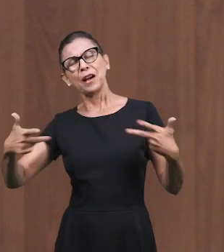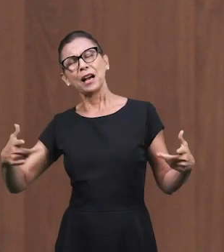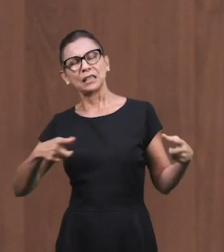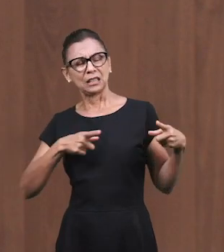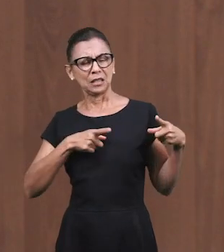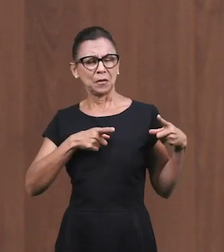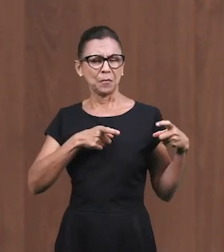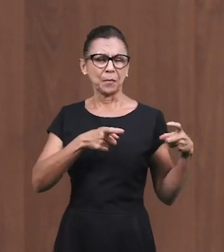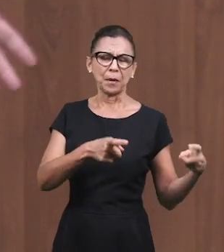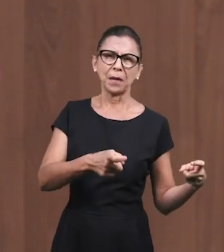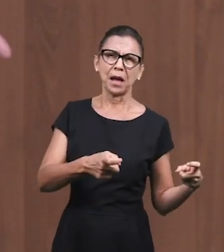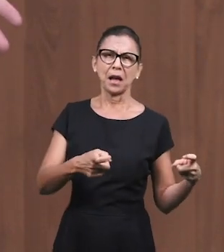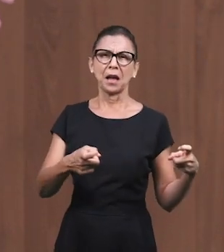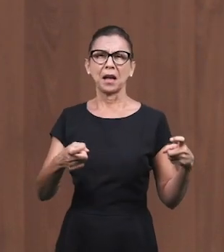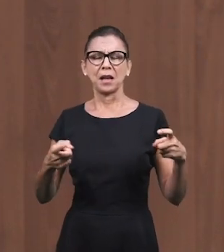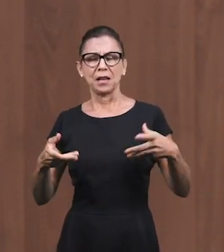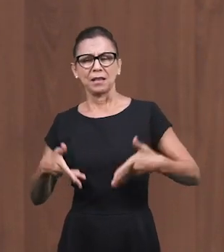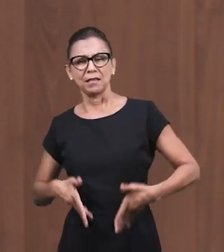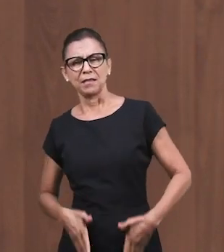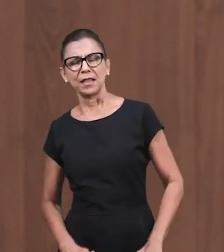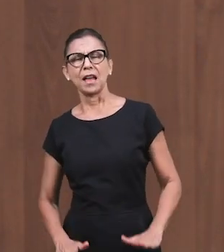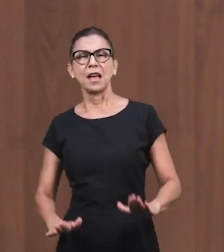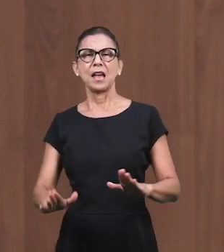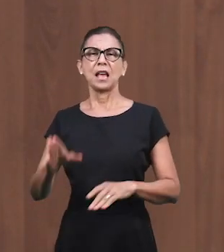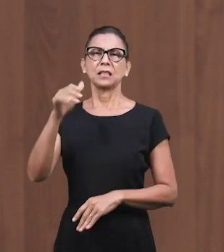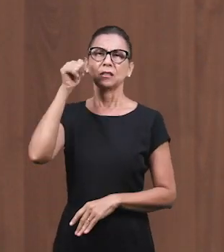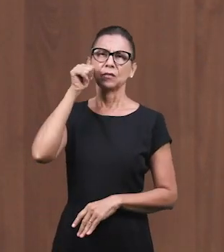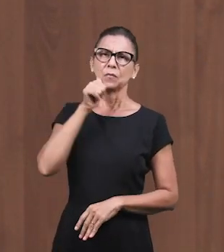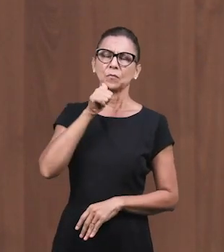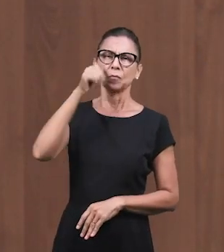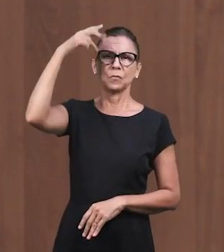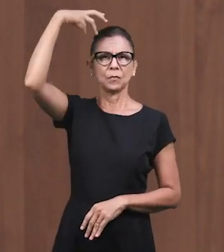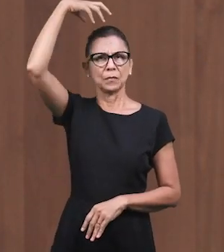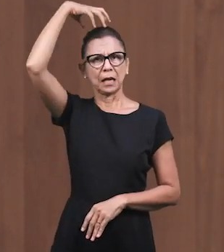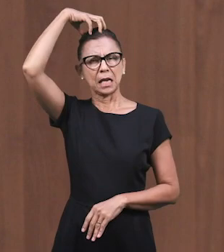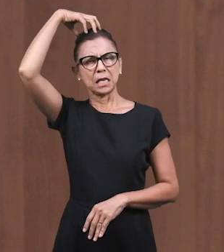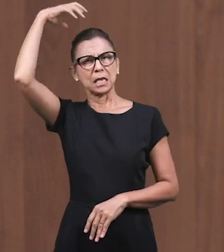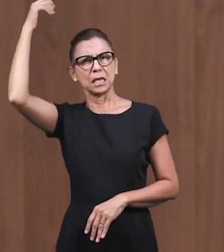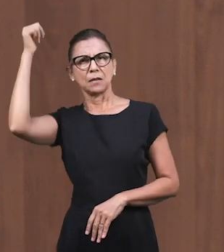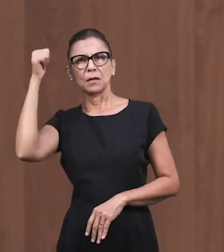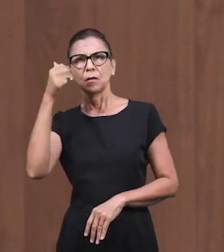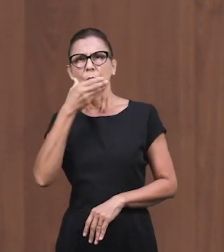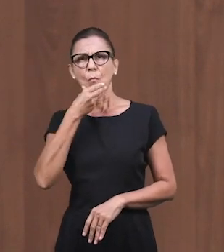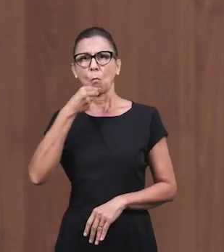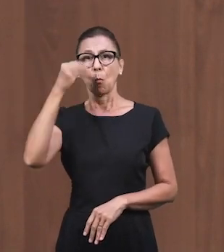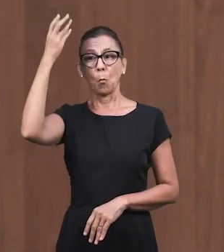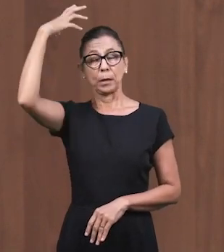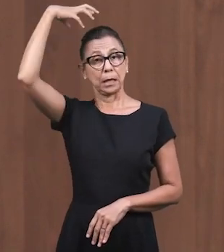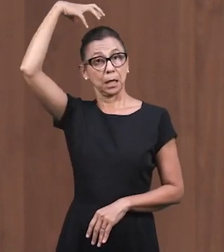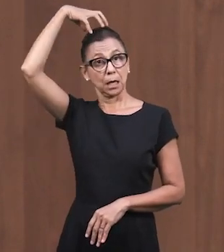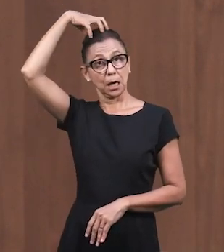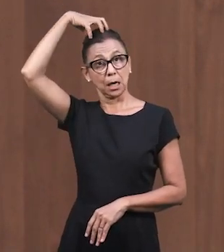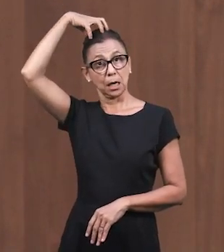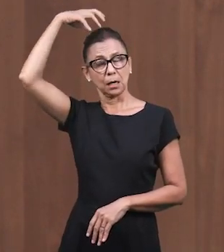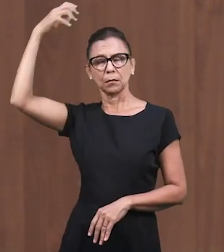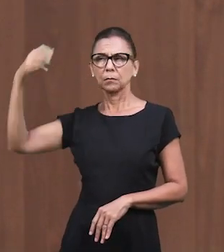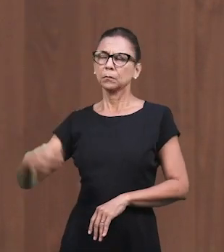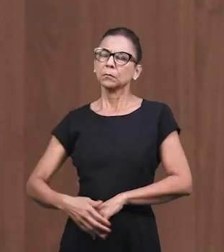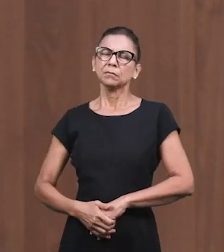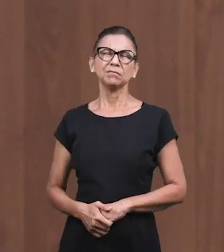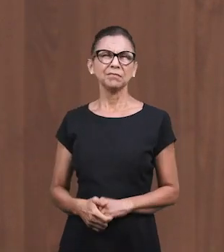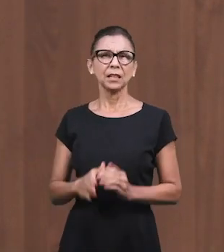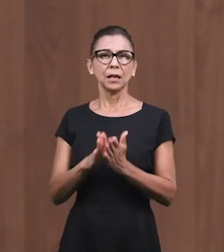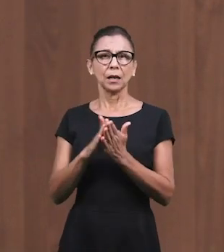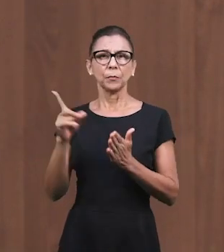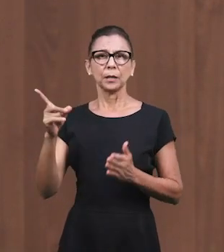raconte beaucoup d'histoires de guerre, des naissances, histoires des reines, des rois. Mais la parole de Dieu, la